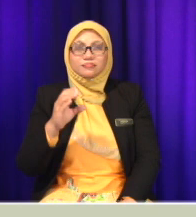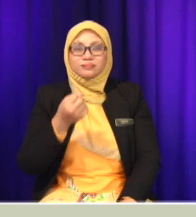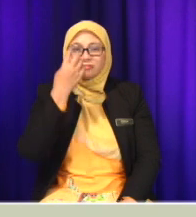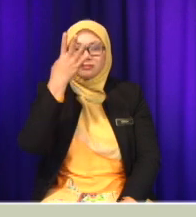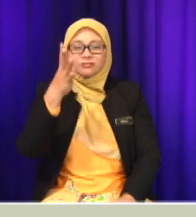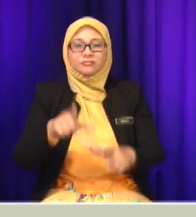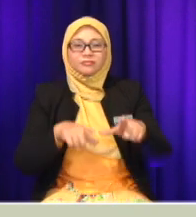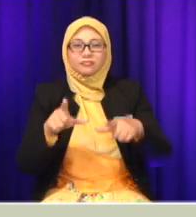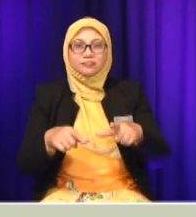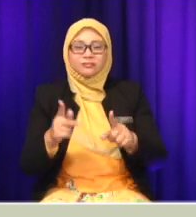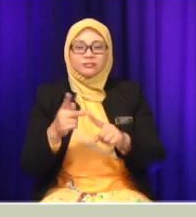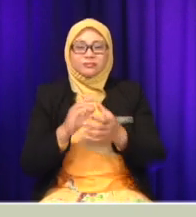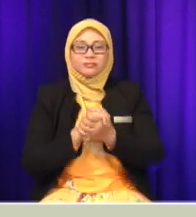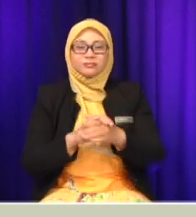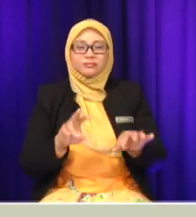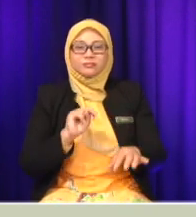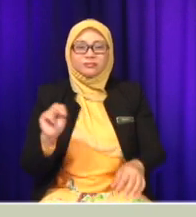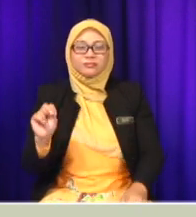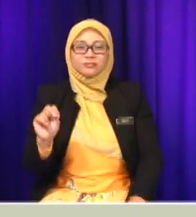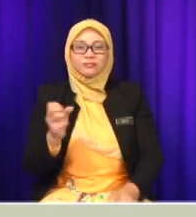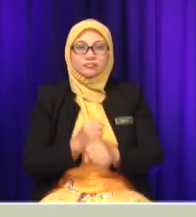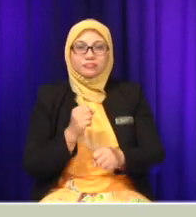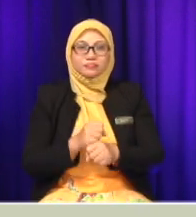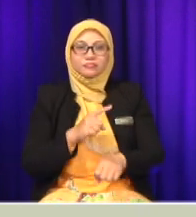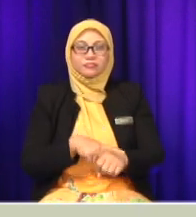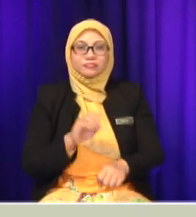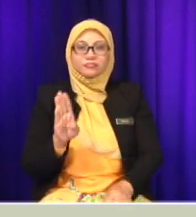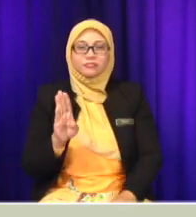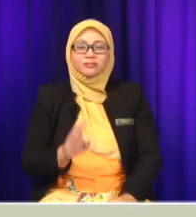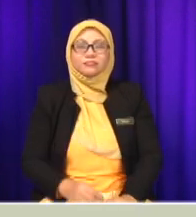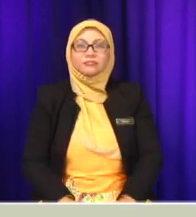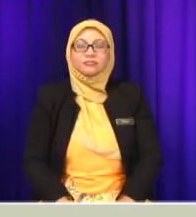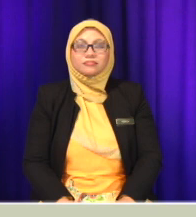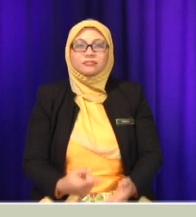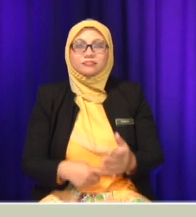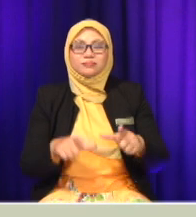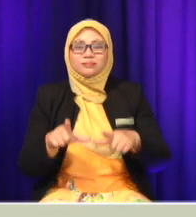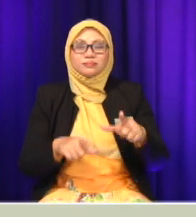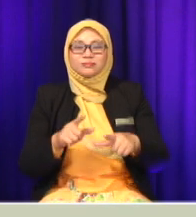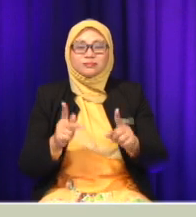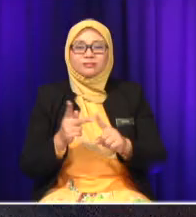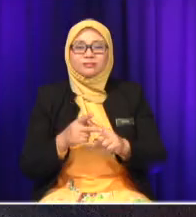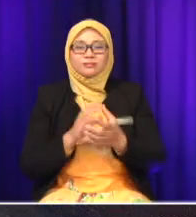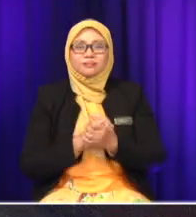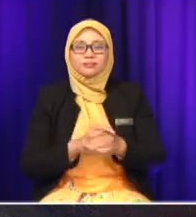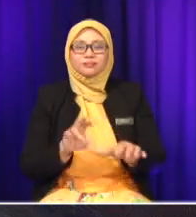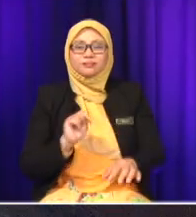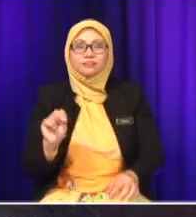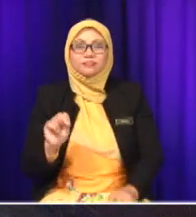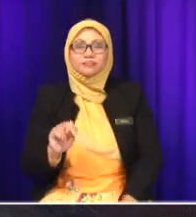keselamatan semasa melakukan kerja Dib maksud dalam kerja mempelas tadi Apa langkah Satan kita nak kena lakukan baik Azhar lagi